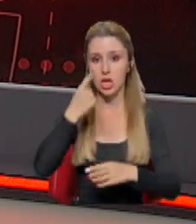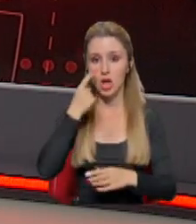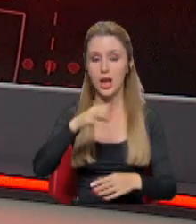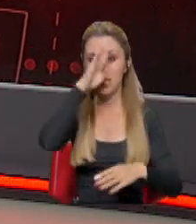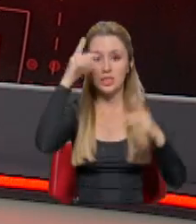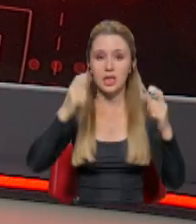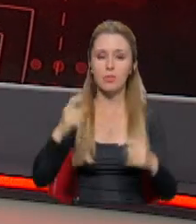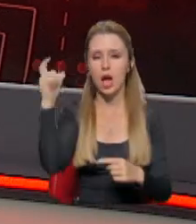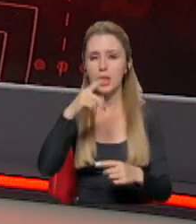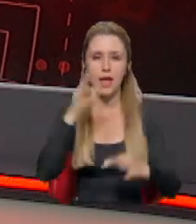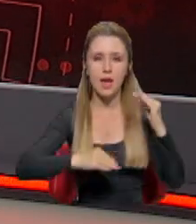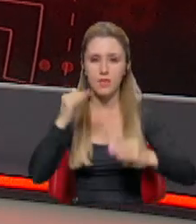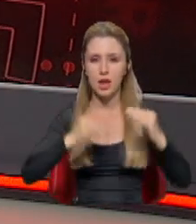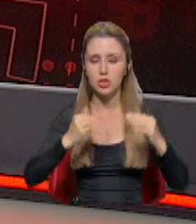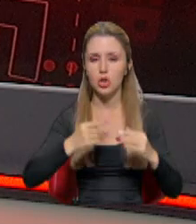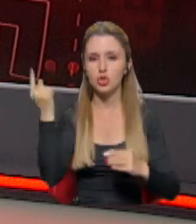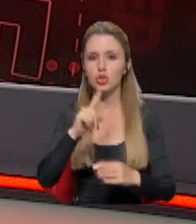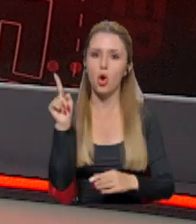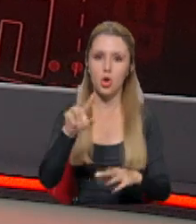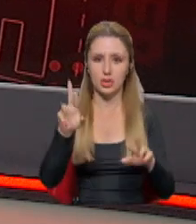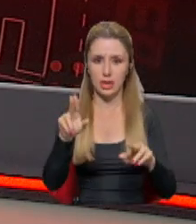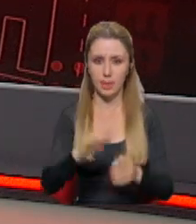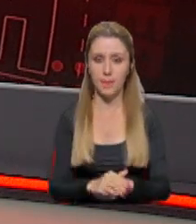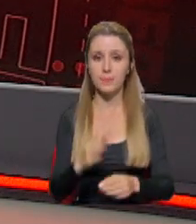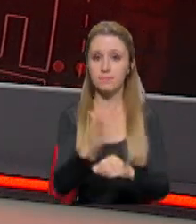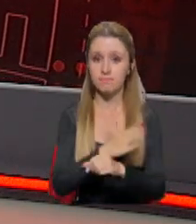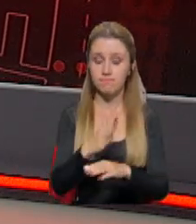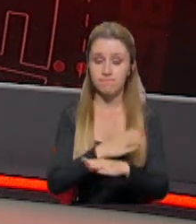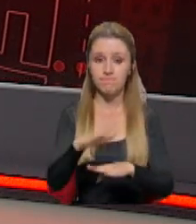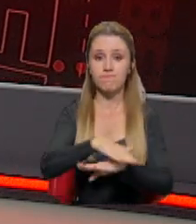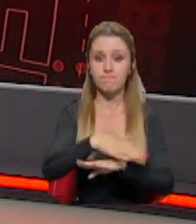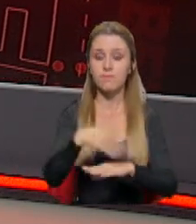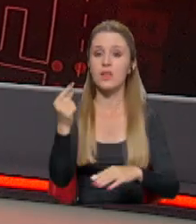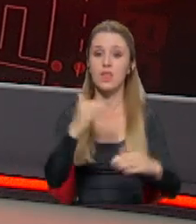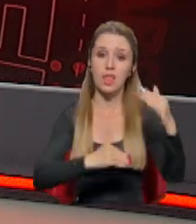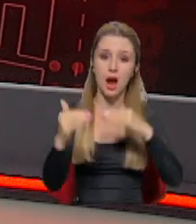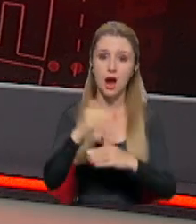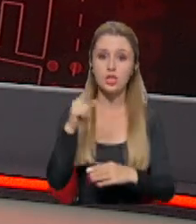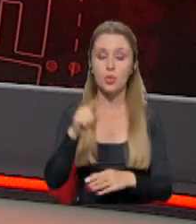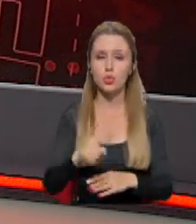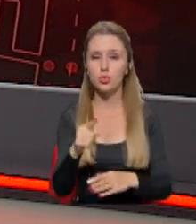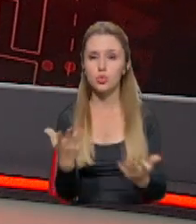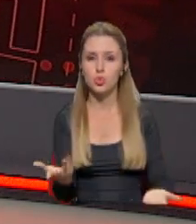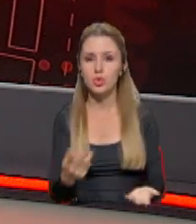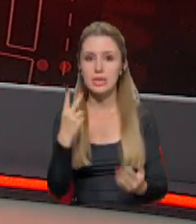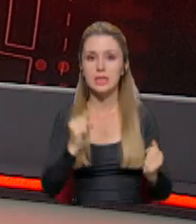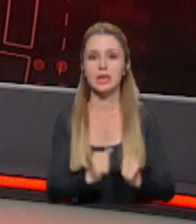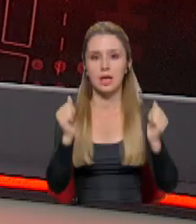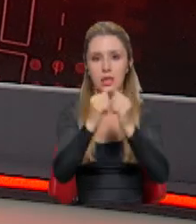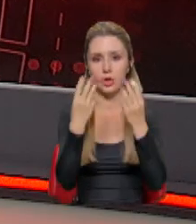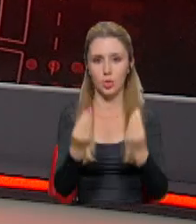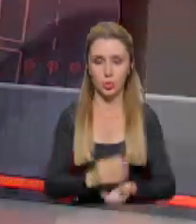İstanbul'da aylık enflasyon %10'a yakın sebze meyve fiyatlarındaki artışsa bunun neredeyse iki